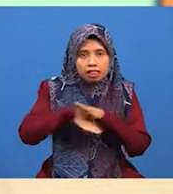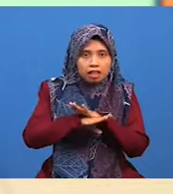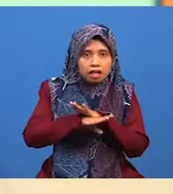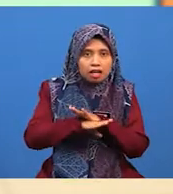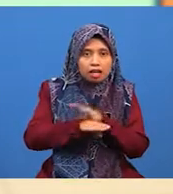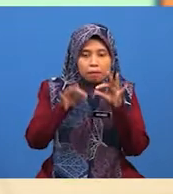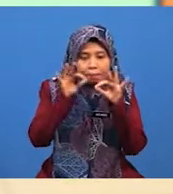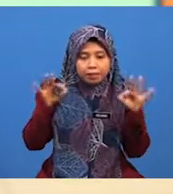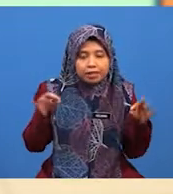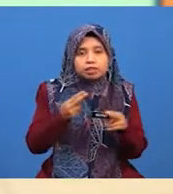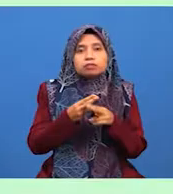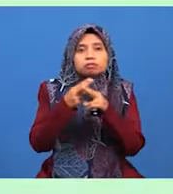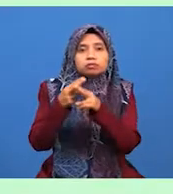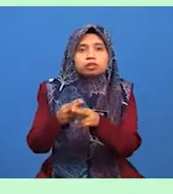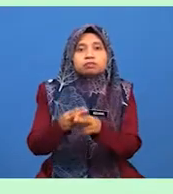dalam ayat pula.